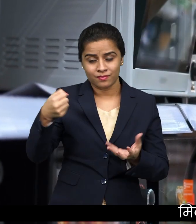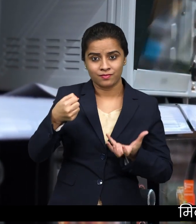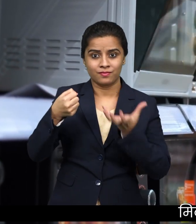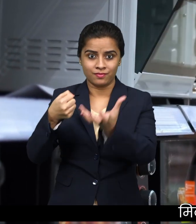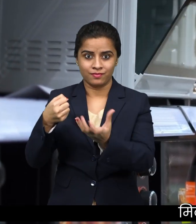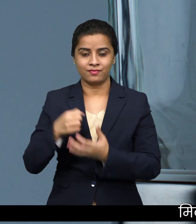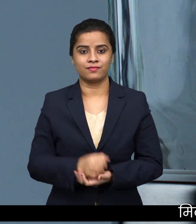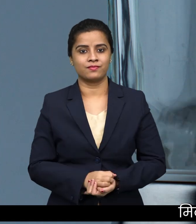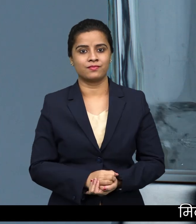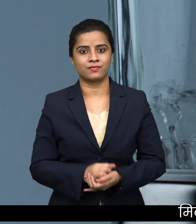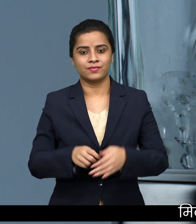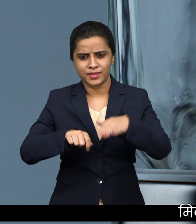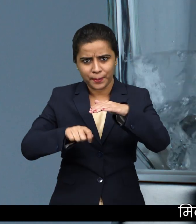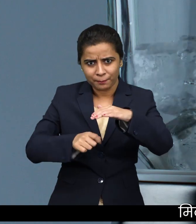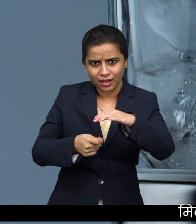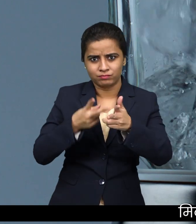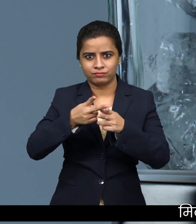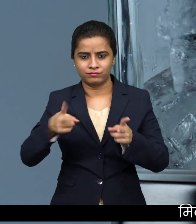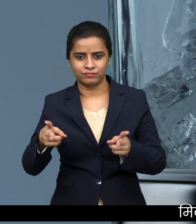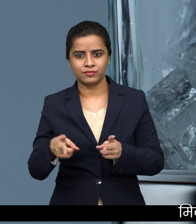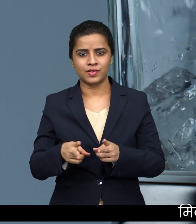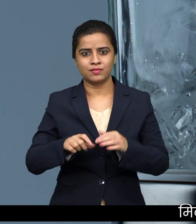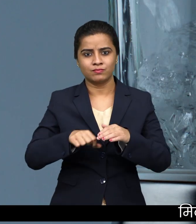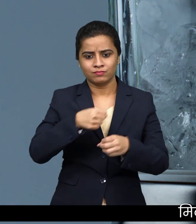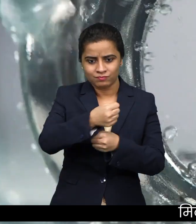मिक्सर, ग्राइंडर, वाटर हीटर आदि।